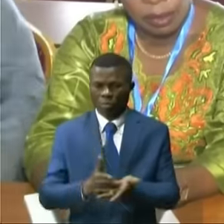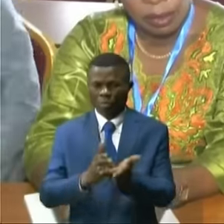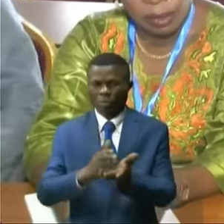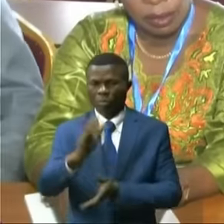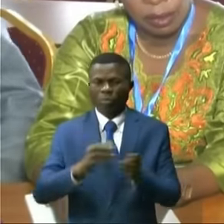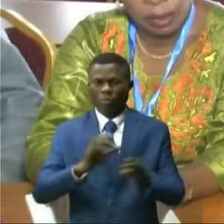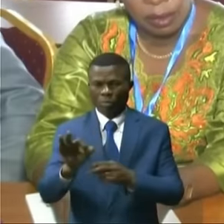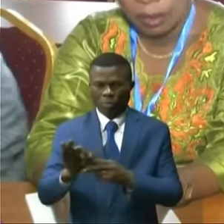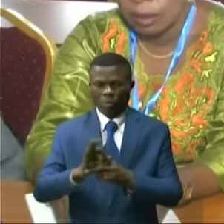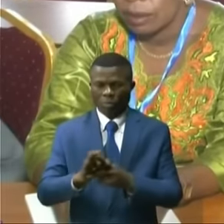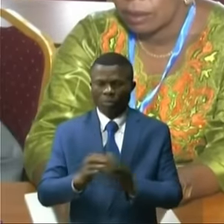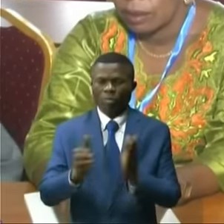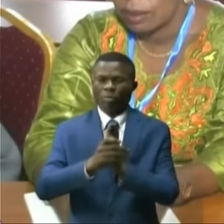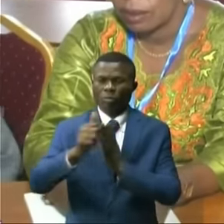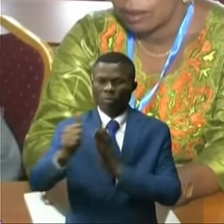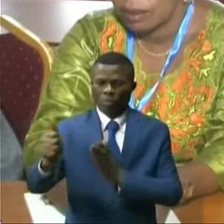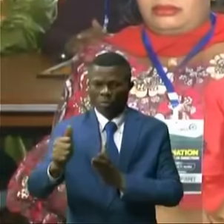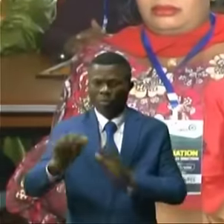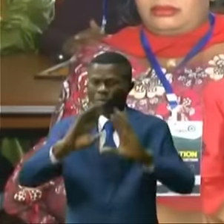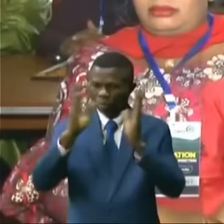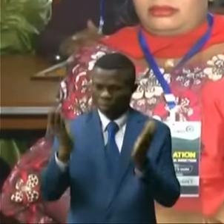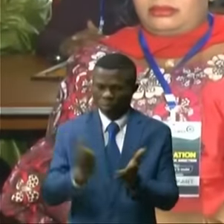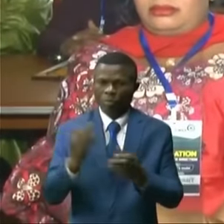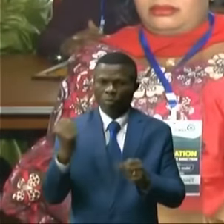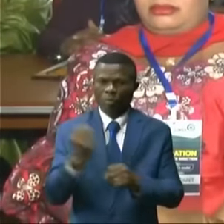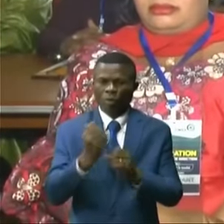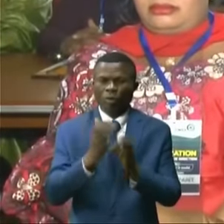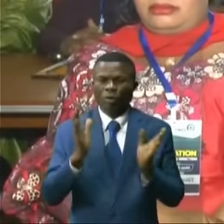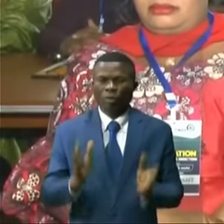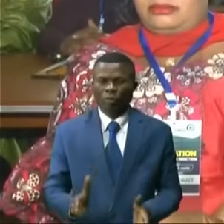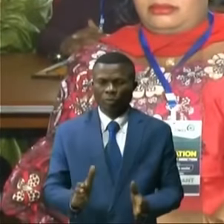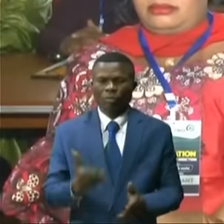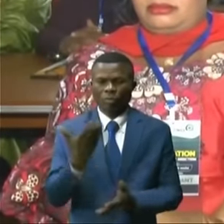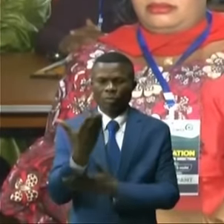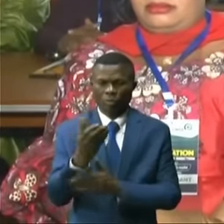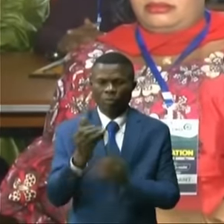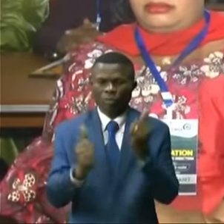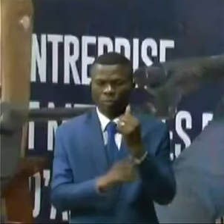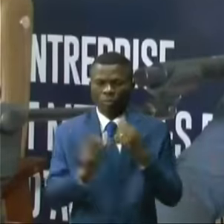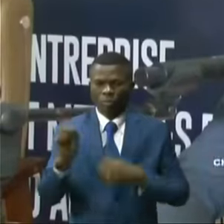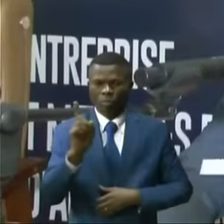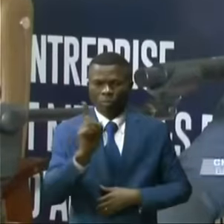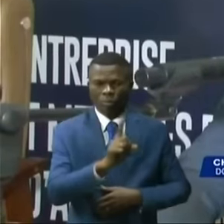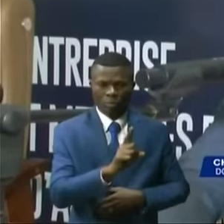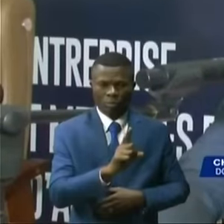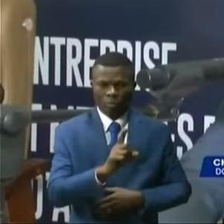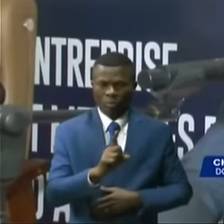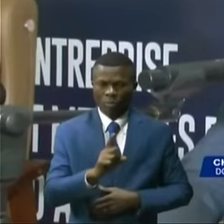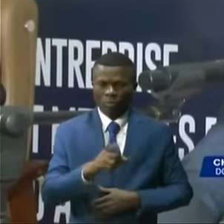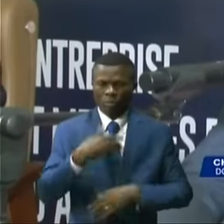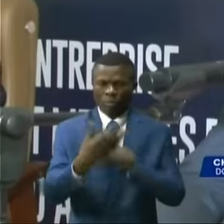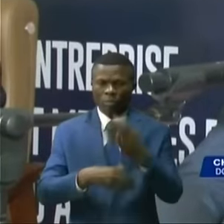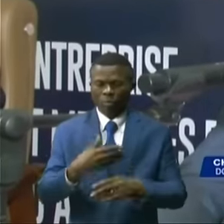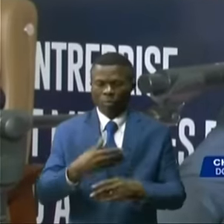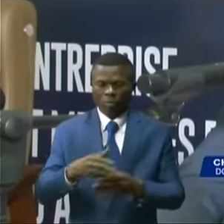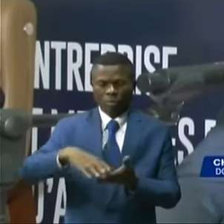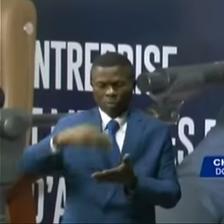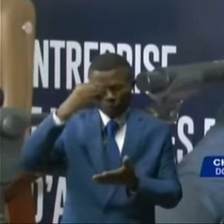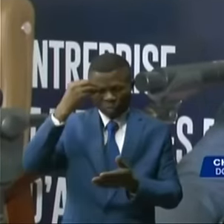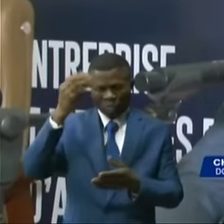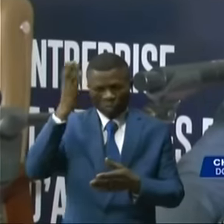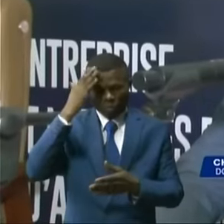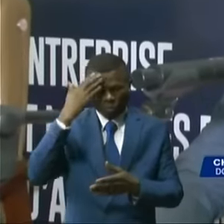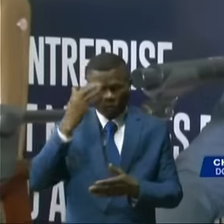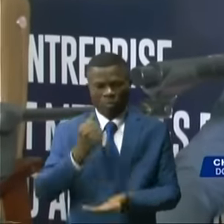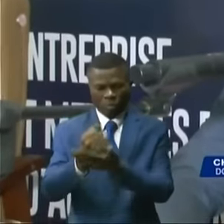la formation et le perfectionnement de l'ensemble du personnel j'invite chacun de vous à capitaliser ses connaissances et à les mettre